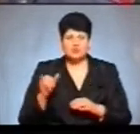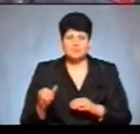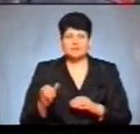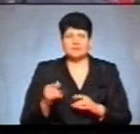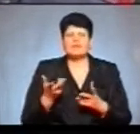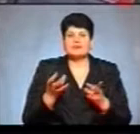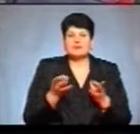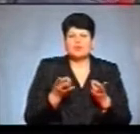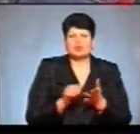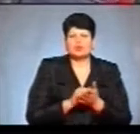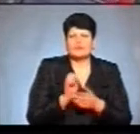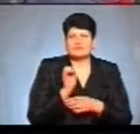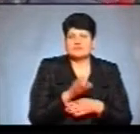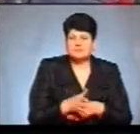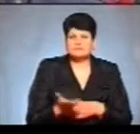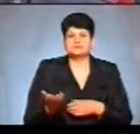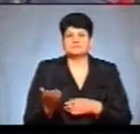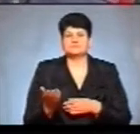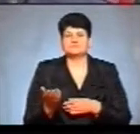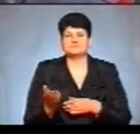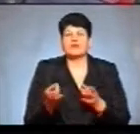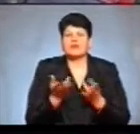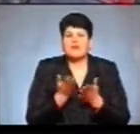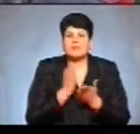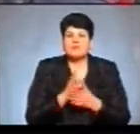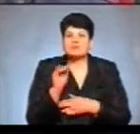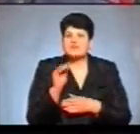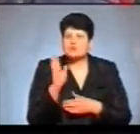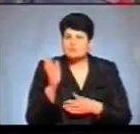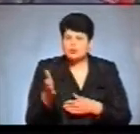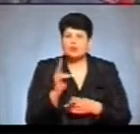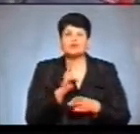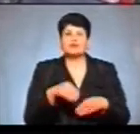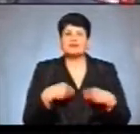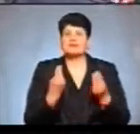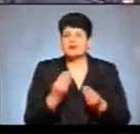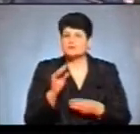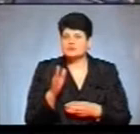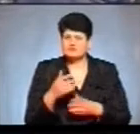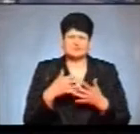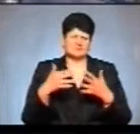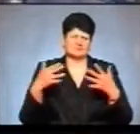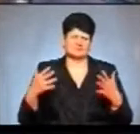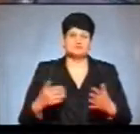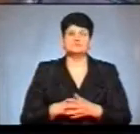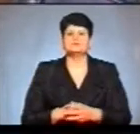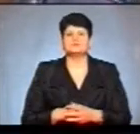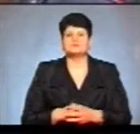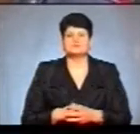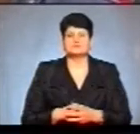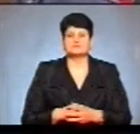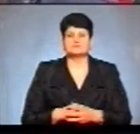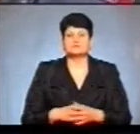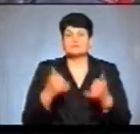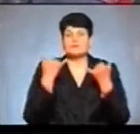які необхідно подати документи, яке має бути посвідчення, хто його має видавати і так далі.